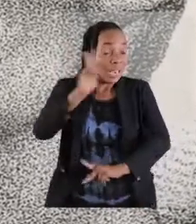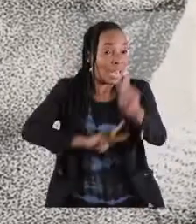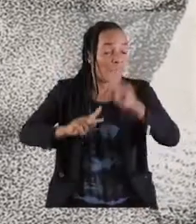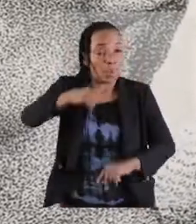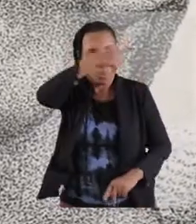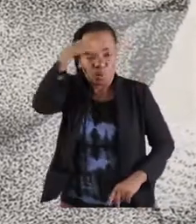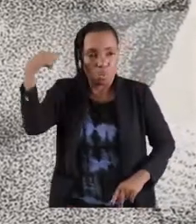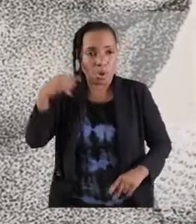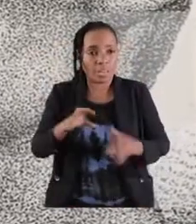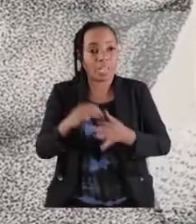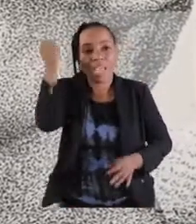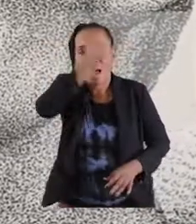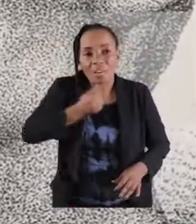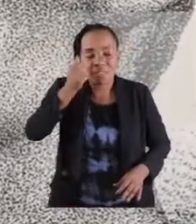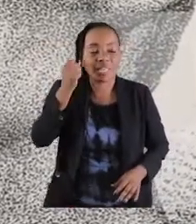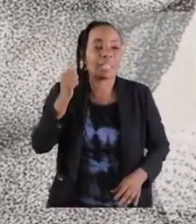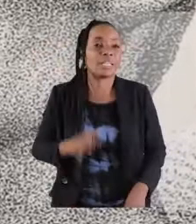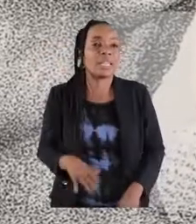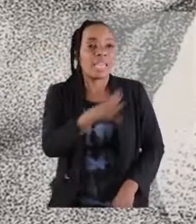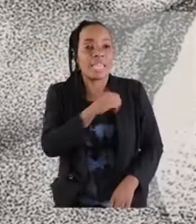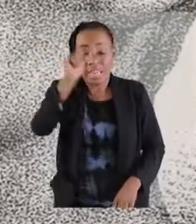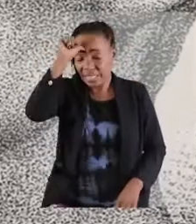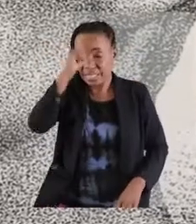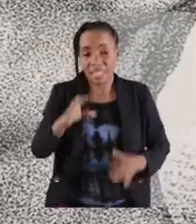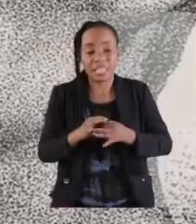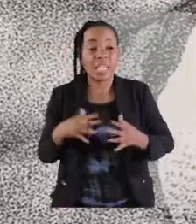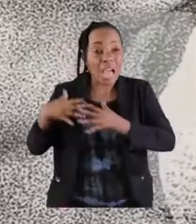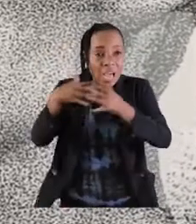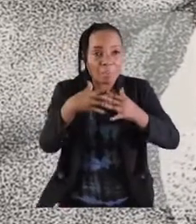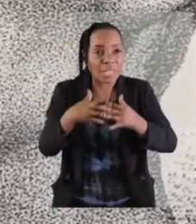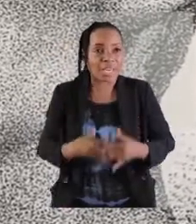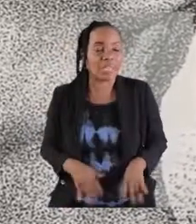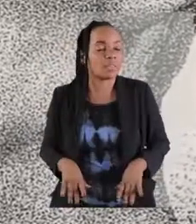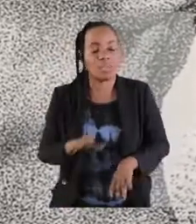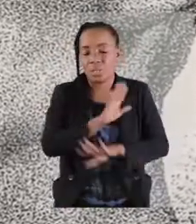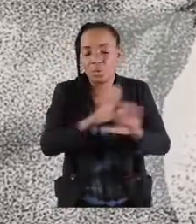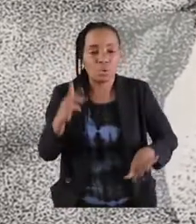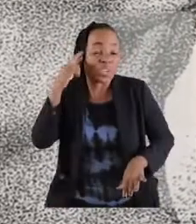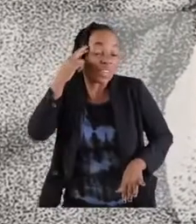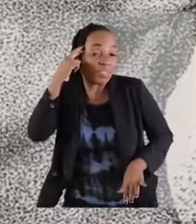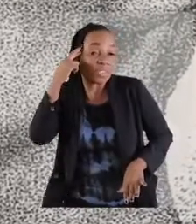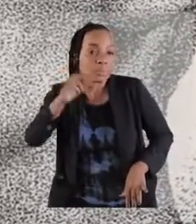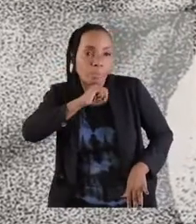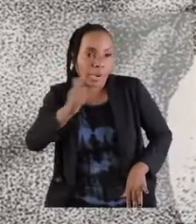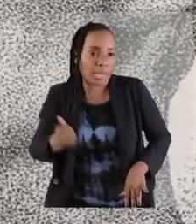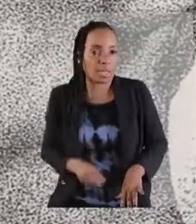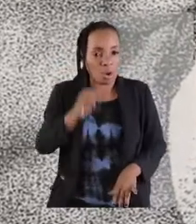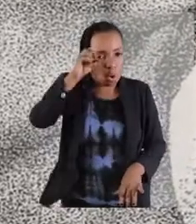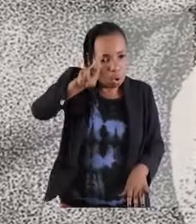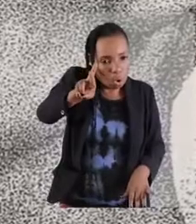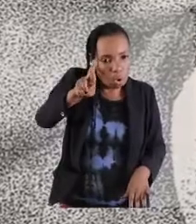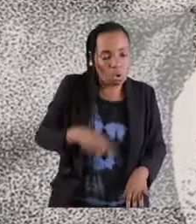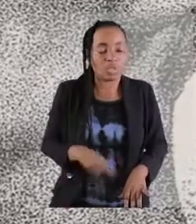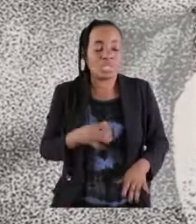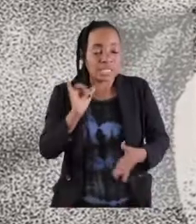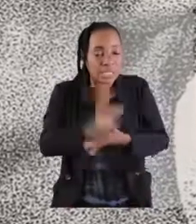les peuples noirs d'Afrique et les Indiens d'Amérique n'avaient pas le bon sens, autrement dit, n'avaient pas la raison, alors que c'est